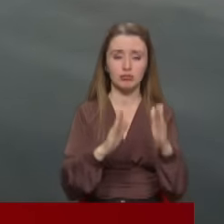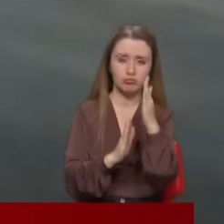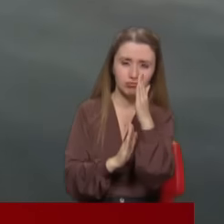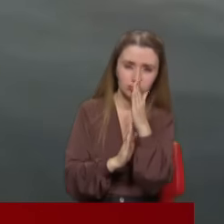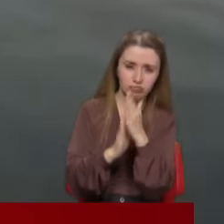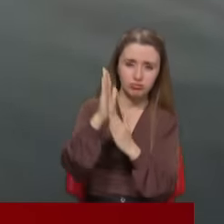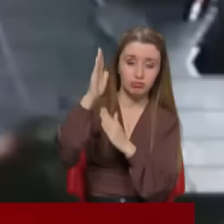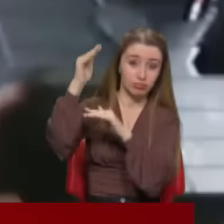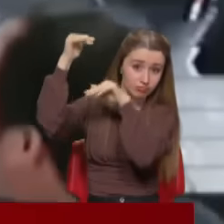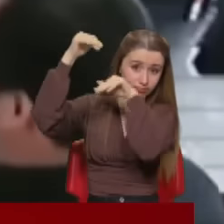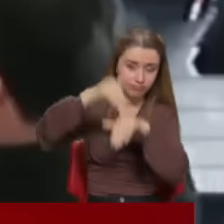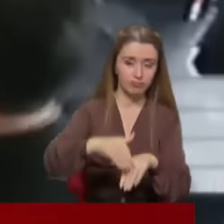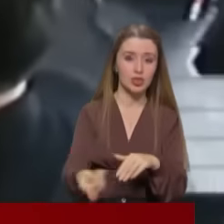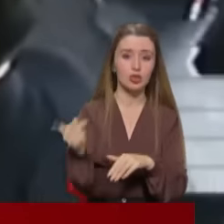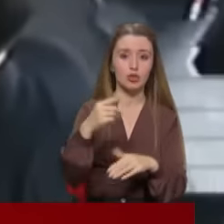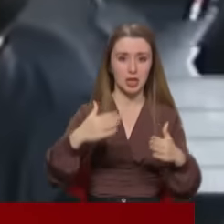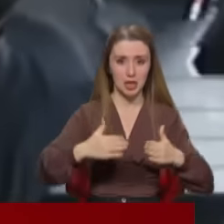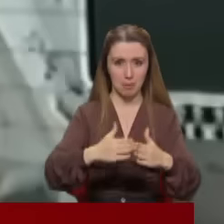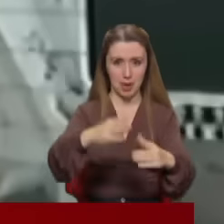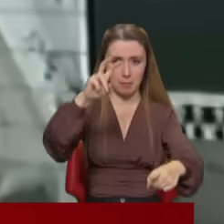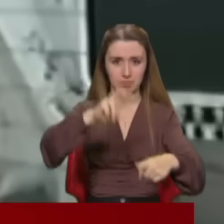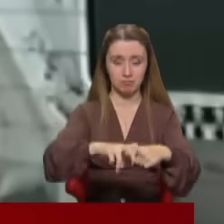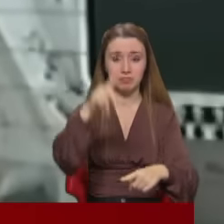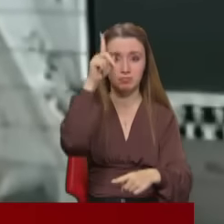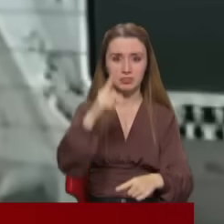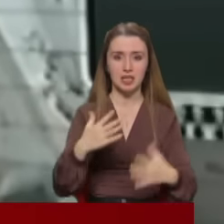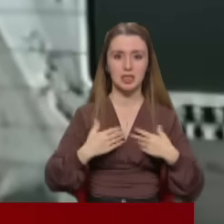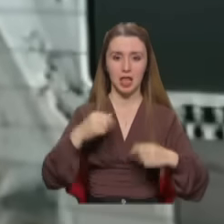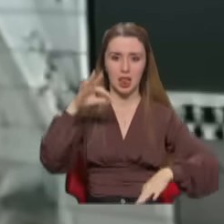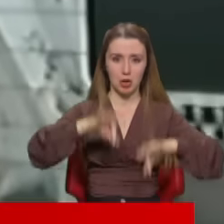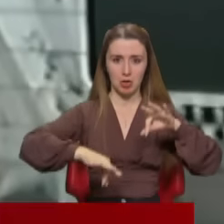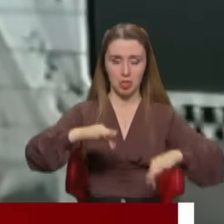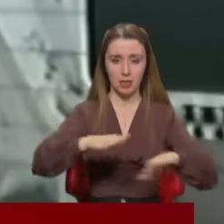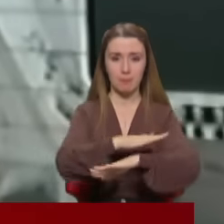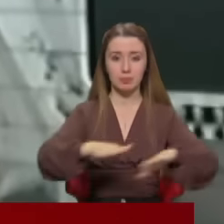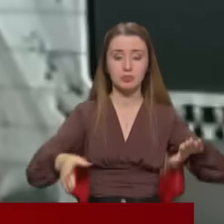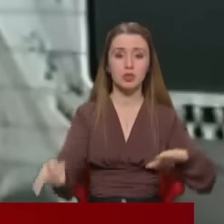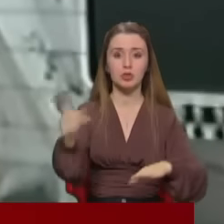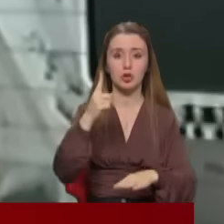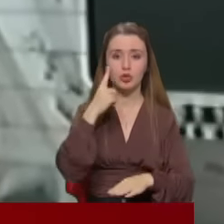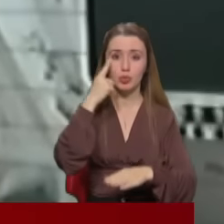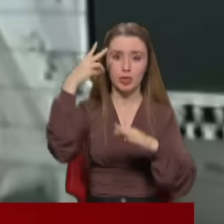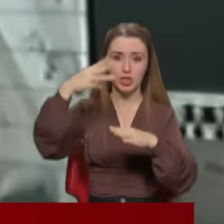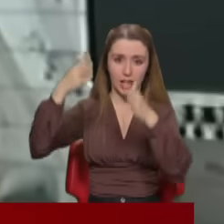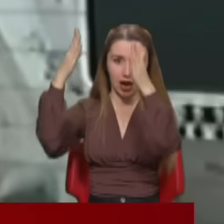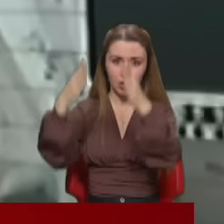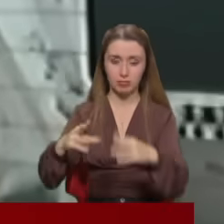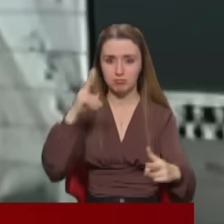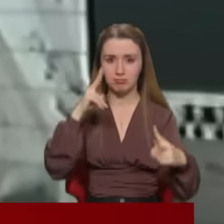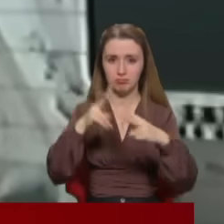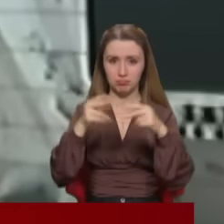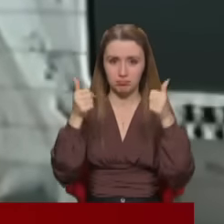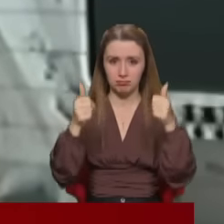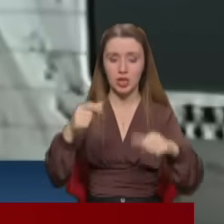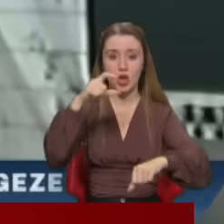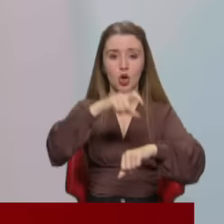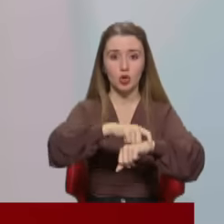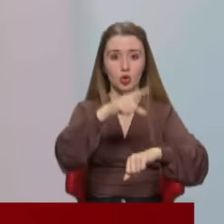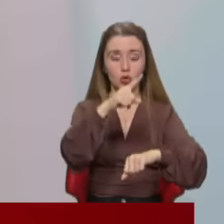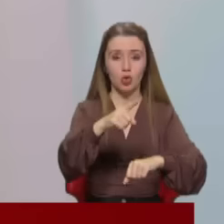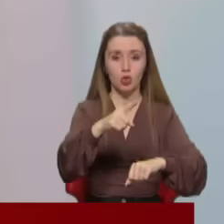dünyaya indikten sonra gemiye alındı. İlk sağlık kontrolleri yapıldı. Ardından Cumhurbaşkanı Erdoğan'la görüştü. Doktorları